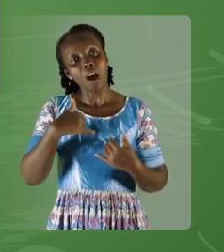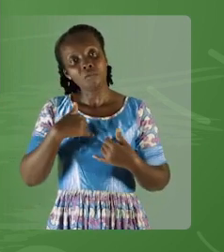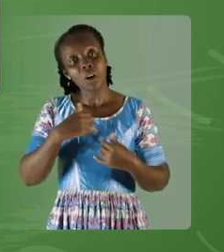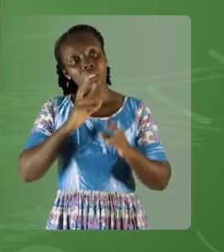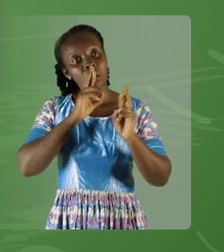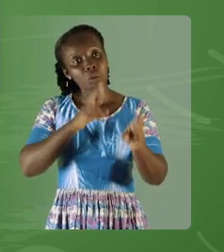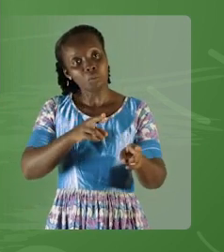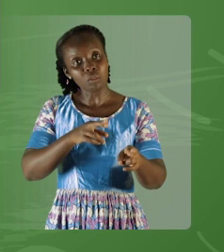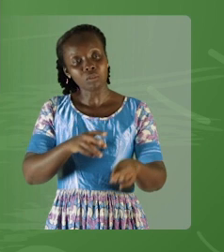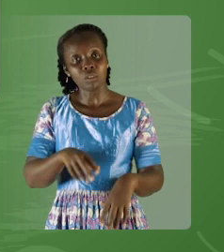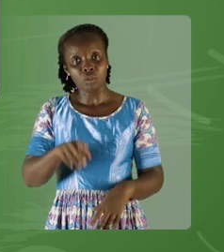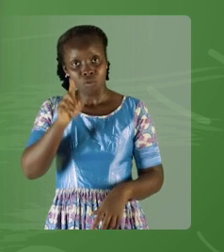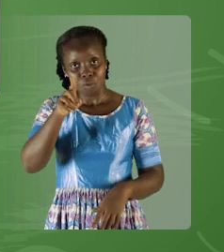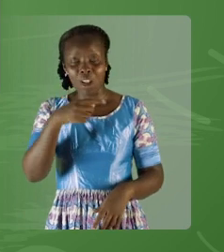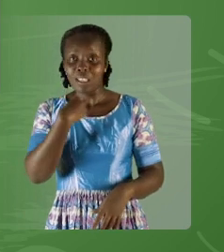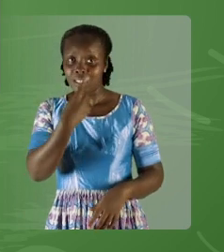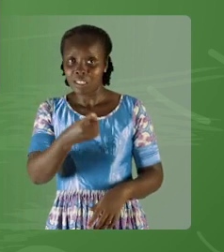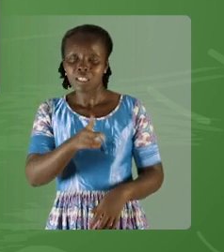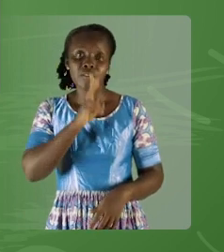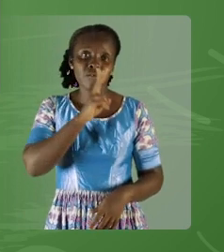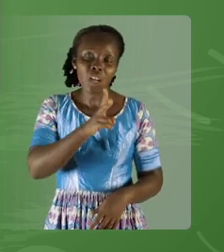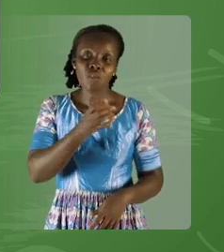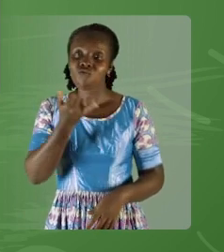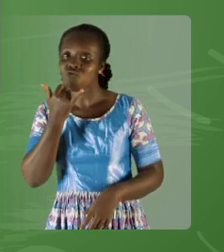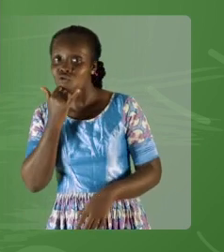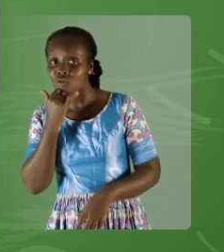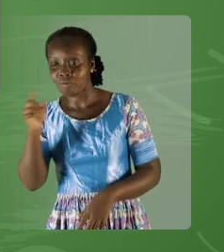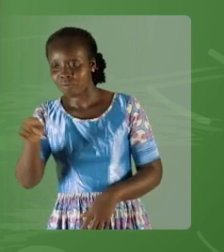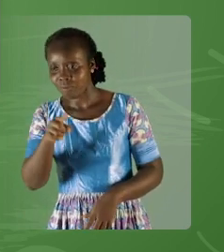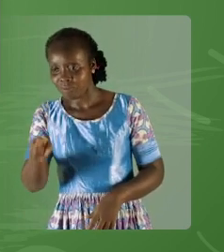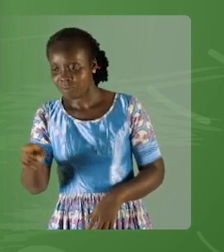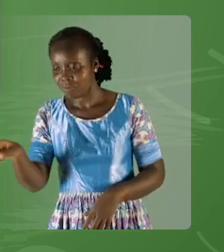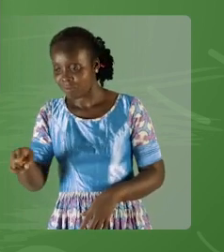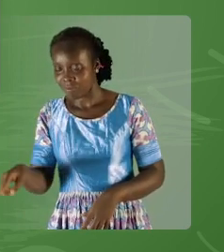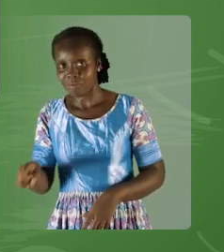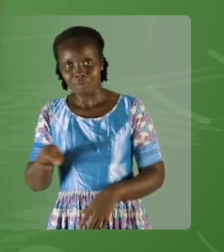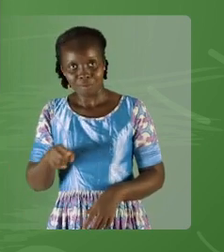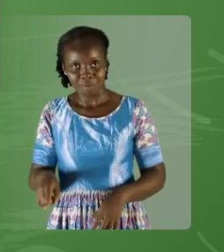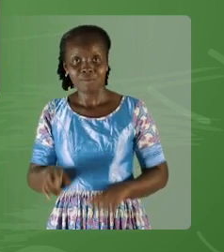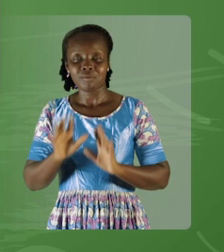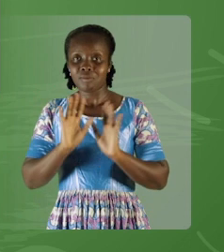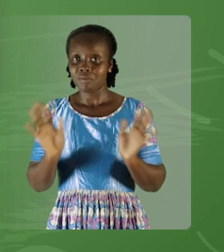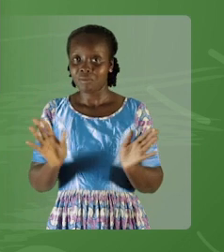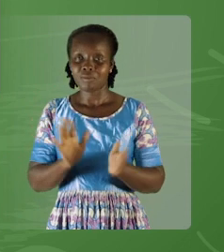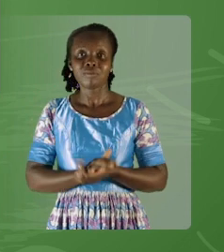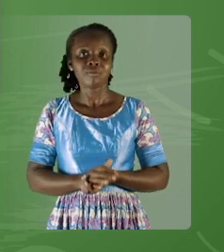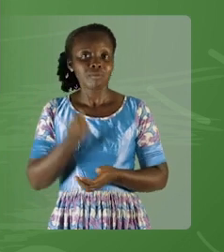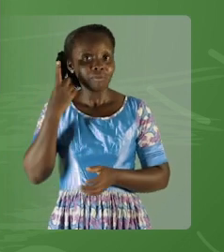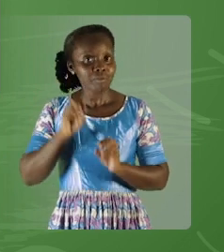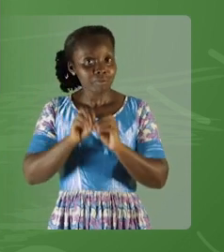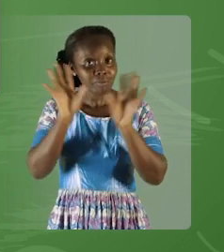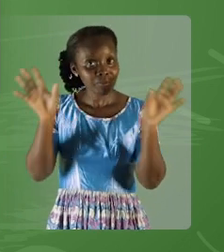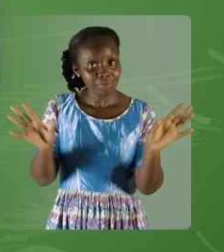les affirmations et il faut dire si c'est vrai ou si c'est faux. Donc, nous devons cocher